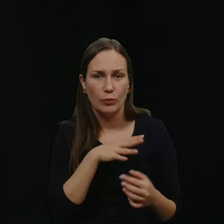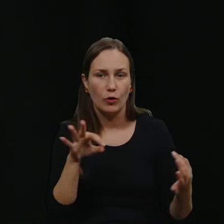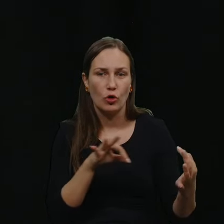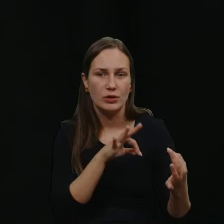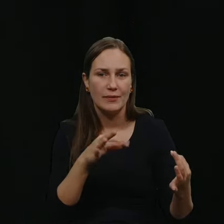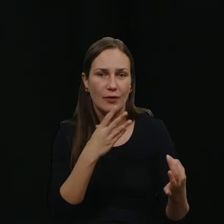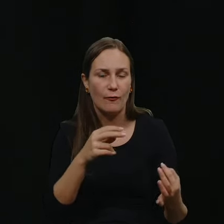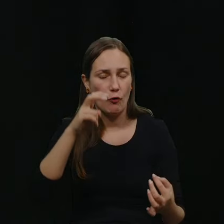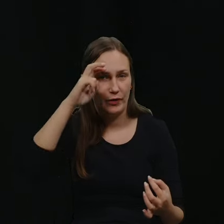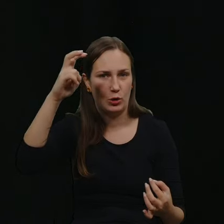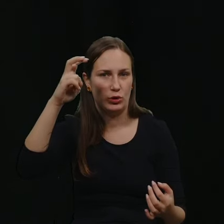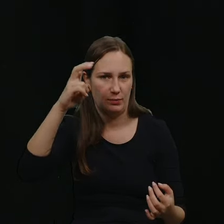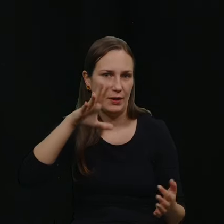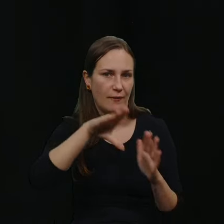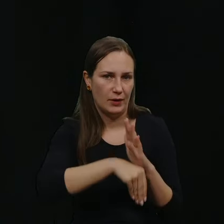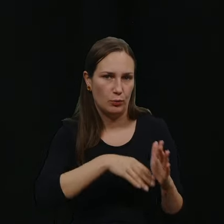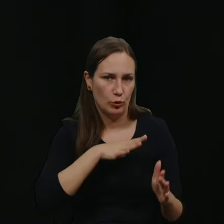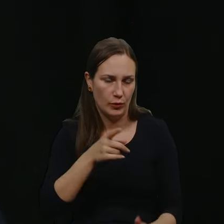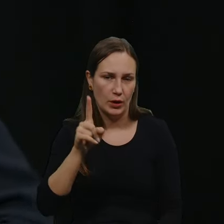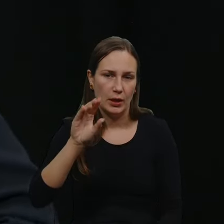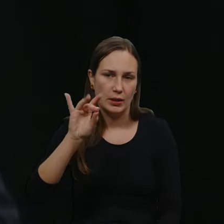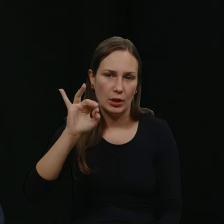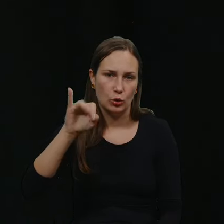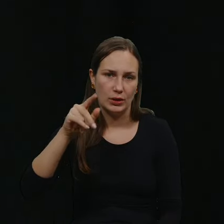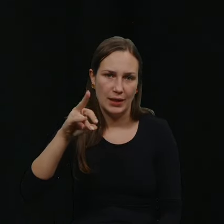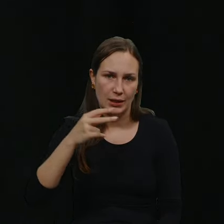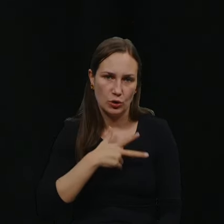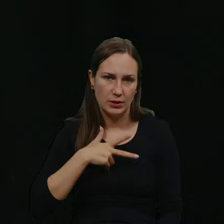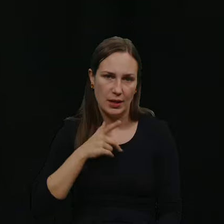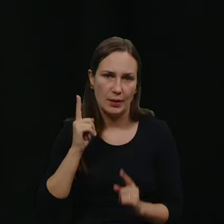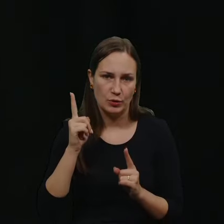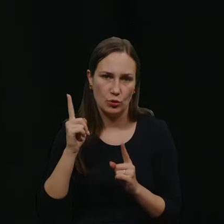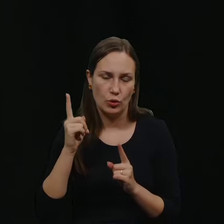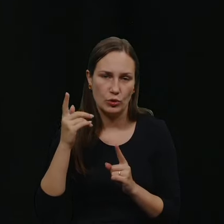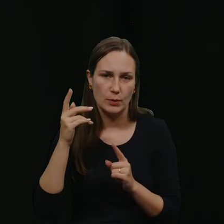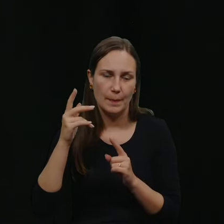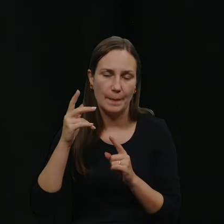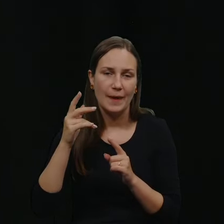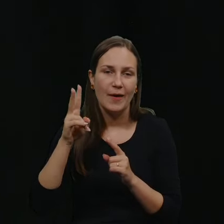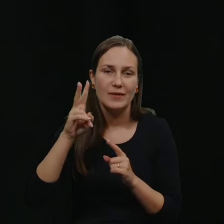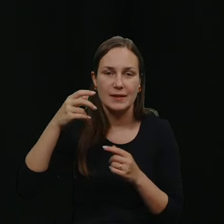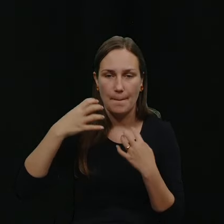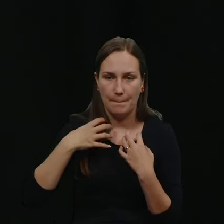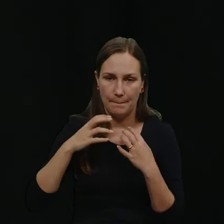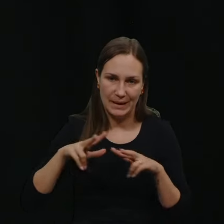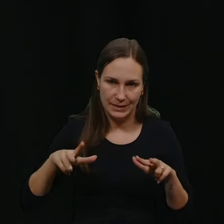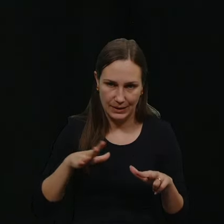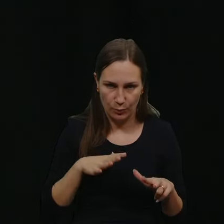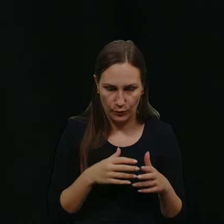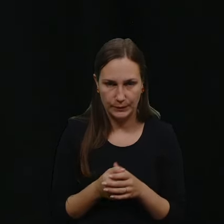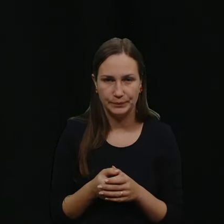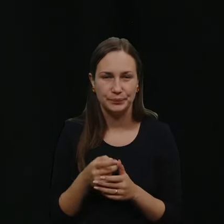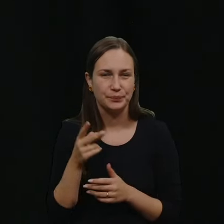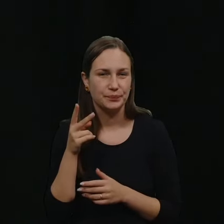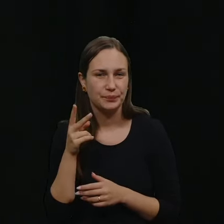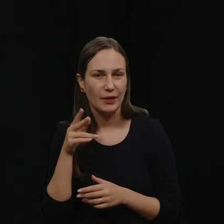konservatorių vyriausybėje ir ponios Degutienės, socialinės apsaugos ir darbo ministras, buvo viceministrė. Taip? 2000 metais susikūrė ar